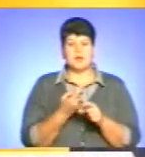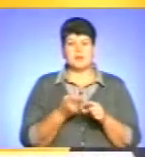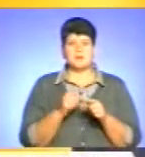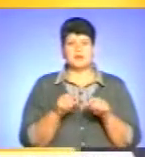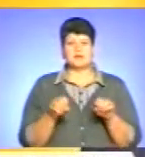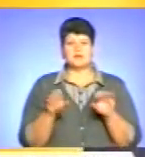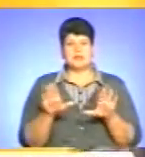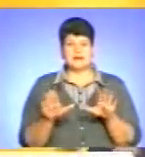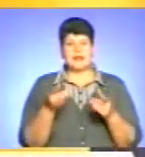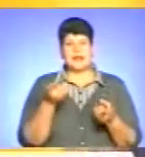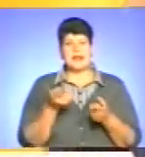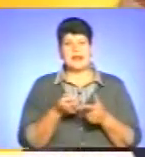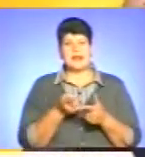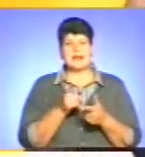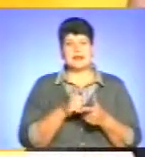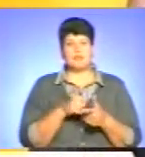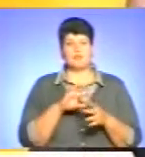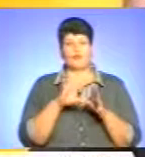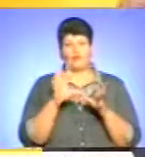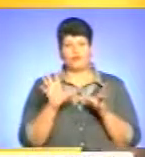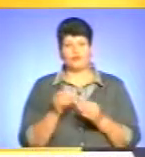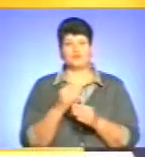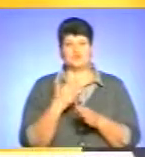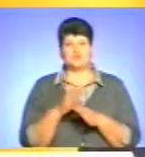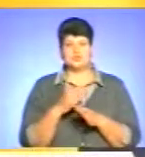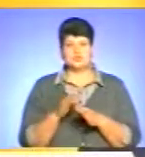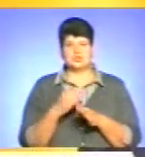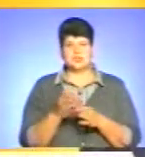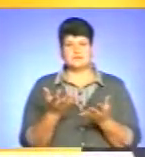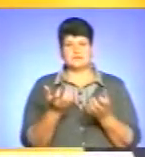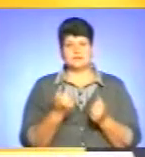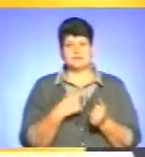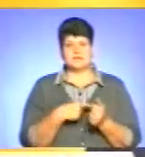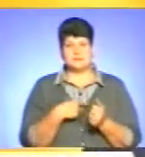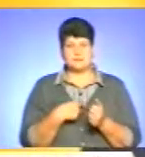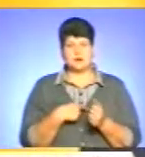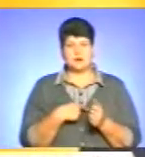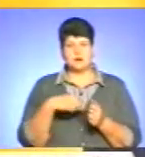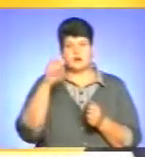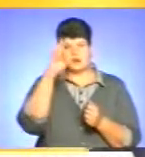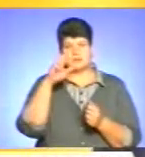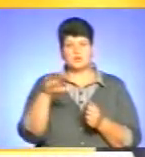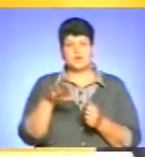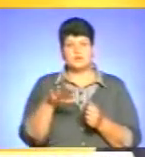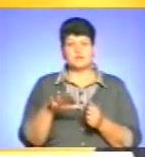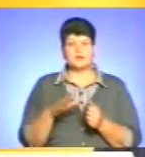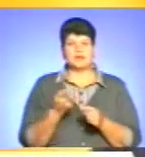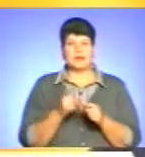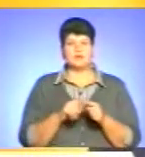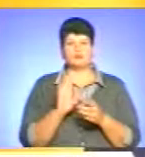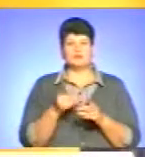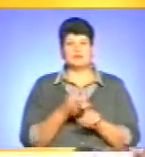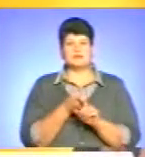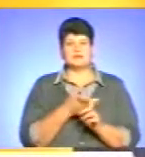что либо всю часть первоначального взноса возьмет на себя государство, это будет зависеть от наших возможностей,